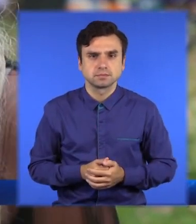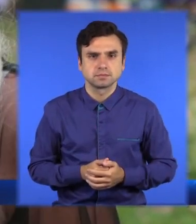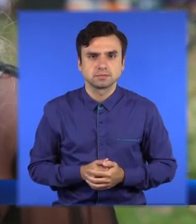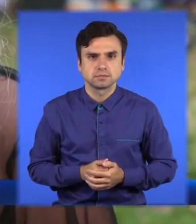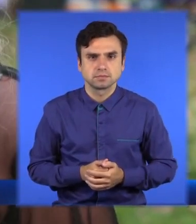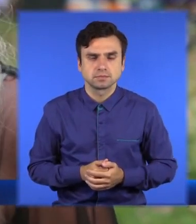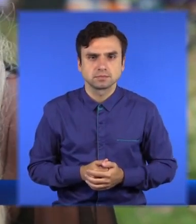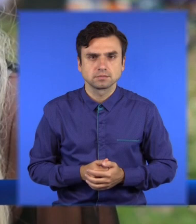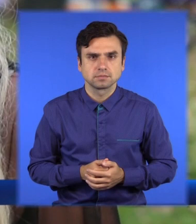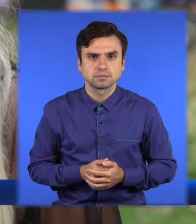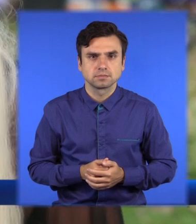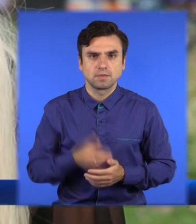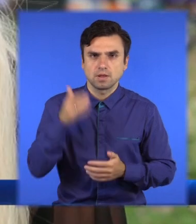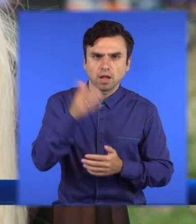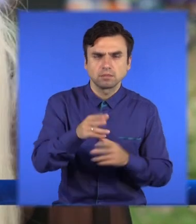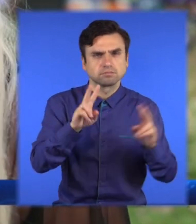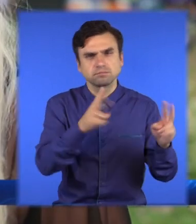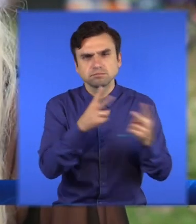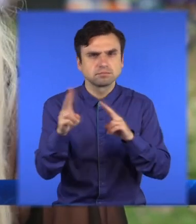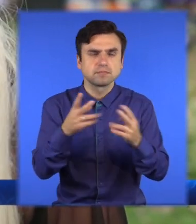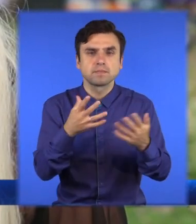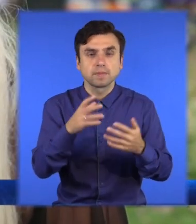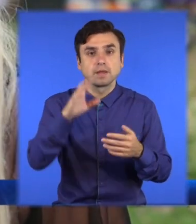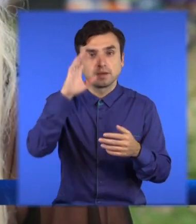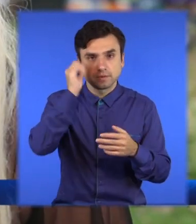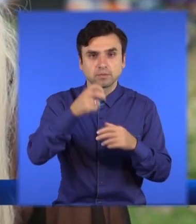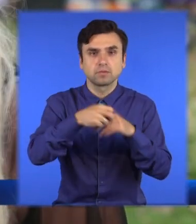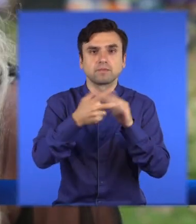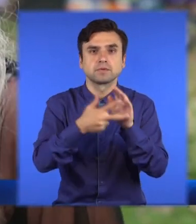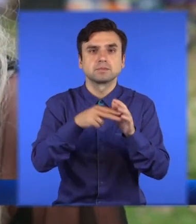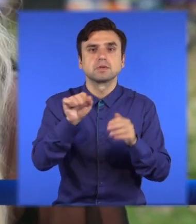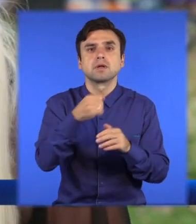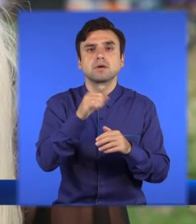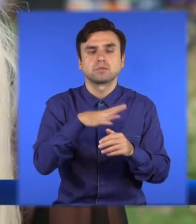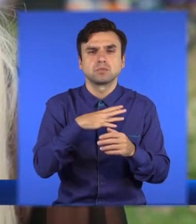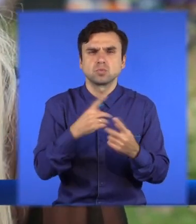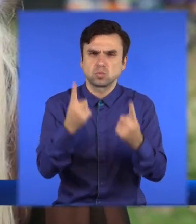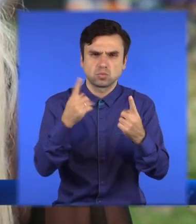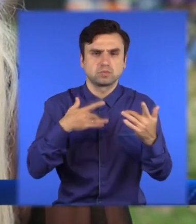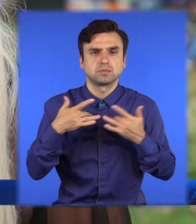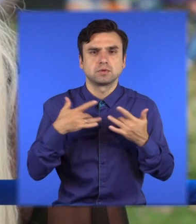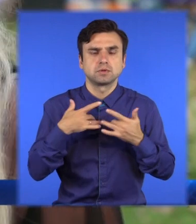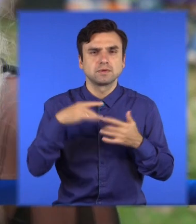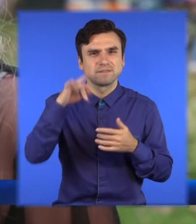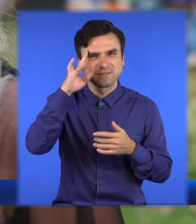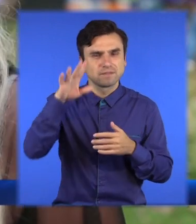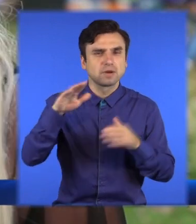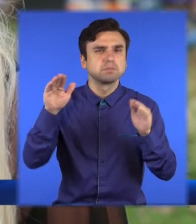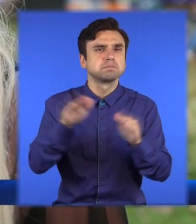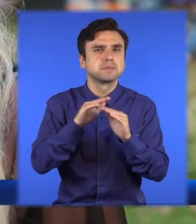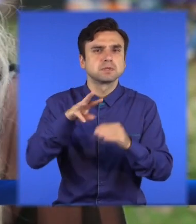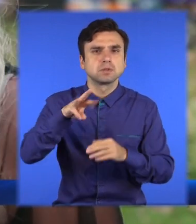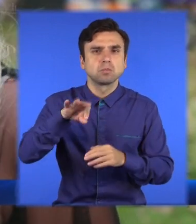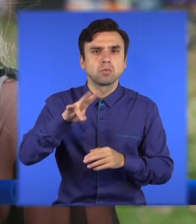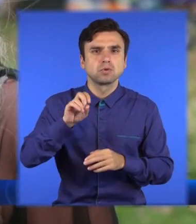нас, о людях, которые изменили чью-то жизнь. И Кузьма является, конечно же, непосредственным наставником духовным очень многих